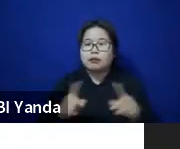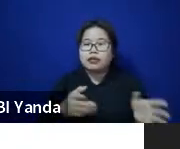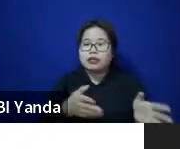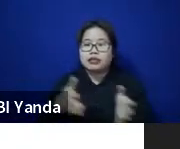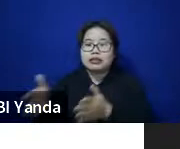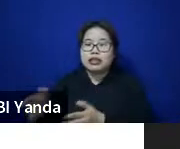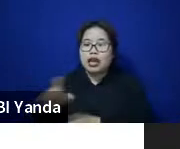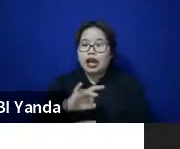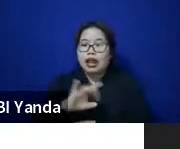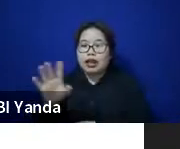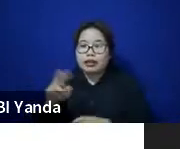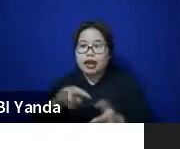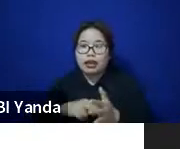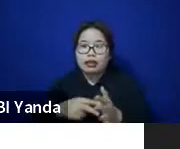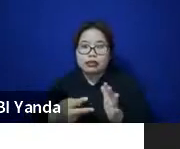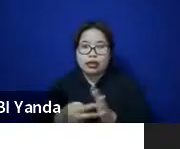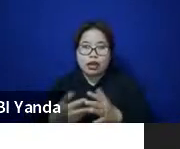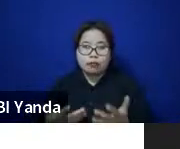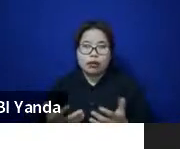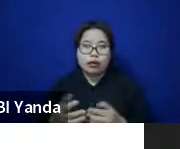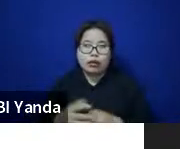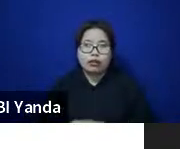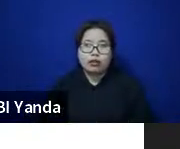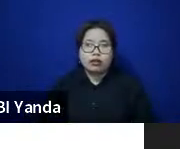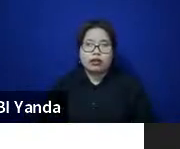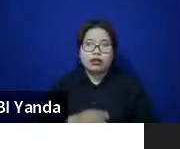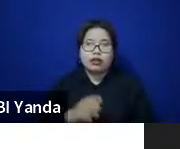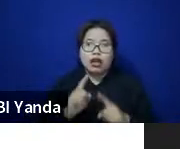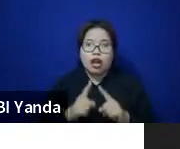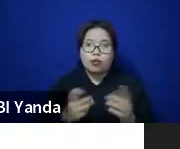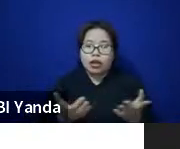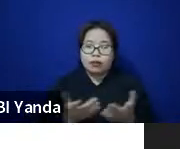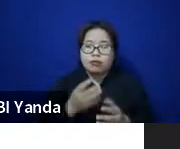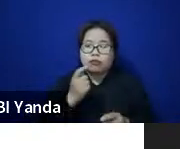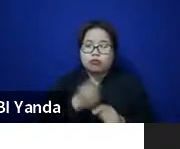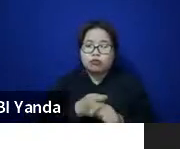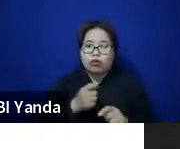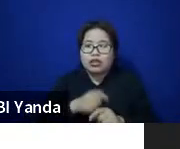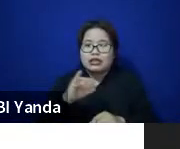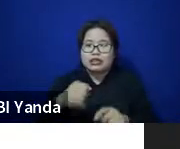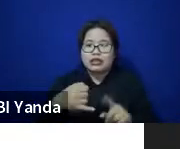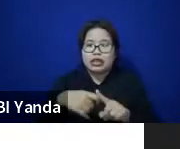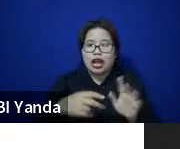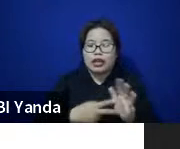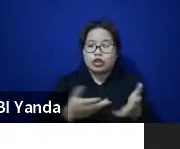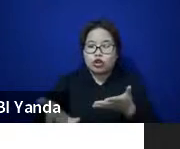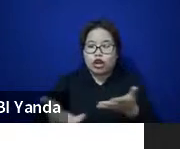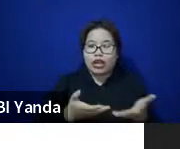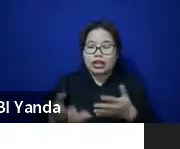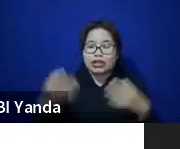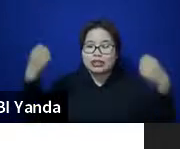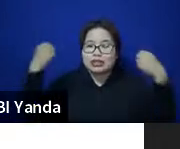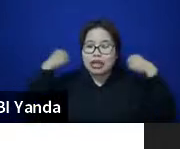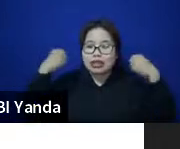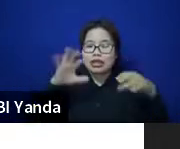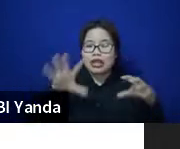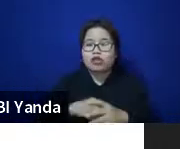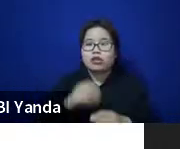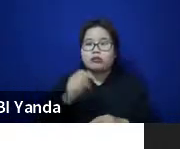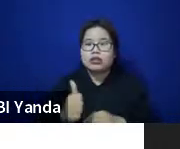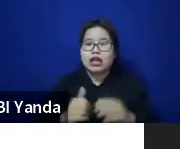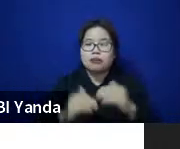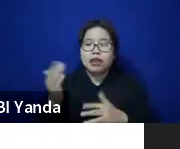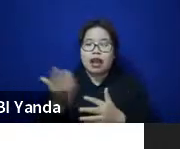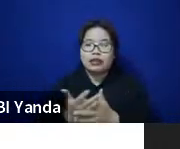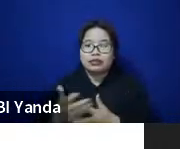lain artinya tidak ada effort lebih untuk membuat JKN ini dan layanan kesehatan yang di-cover itu menjadi lebih